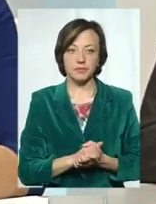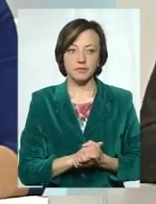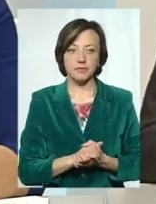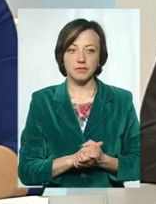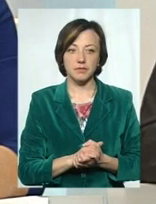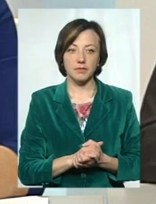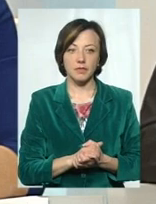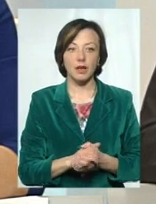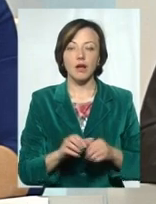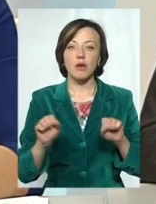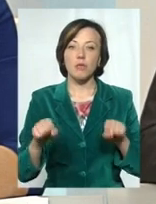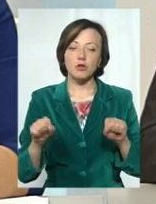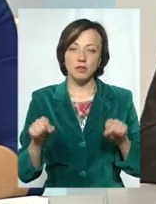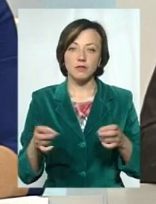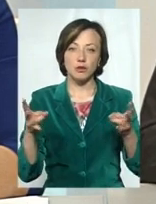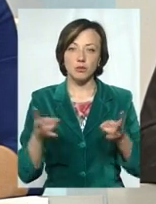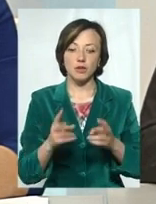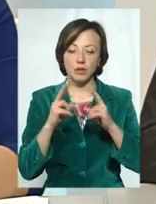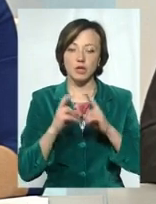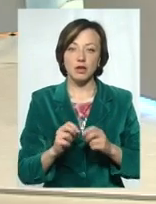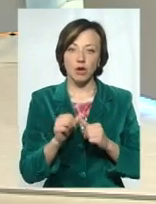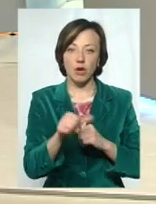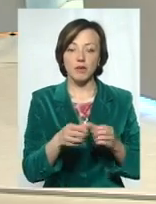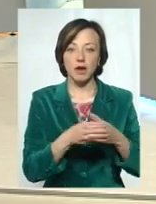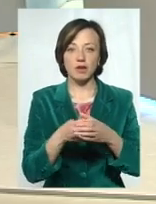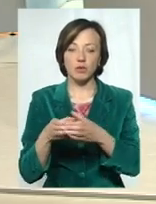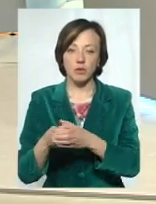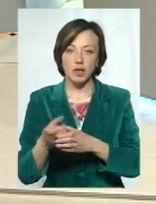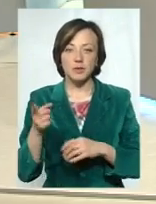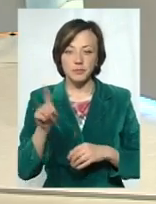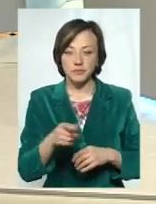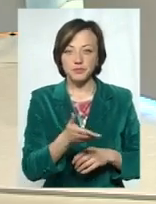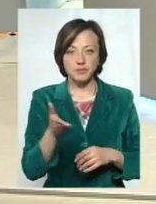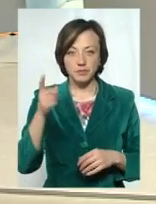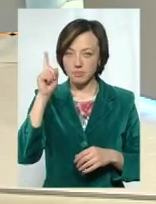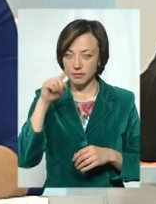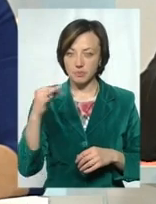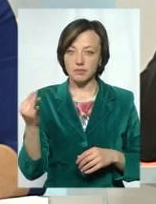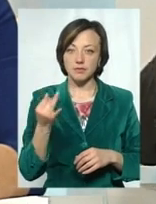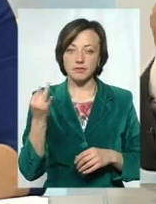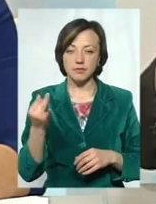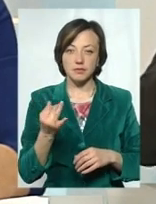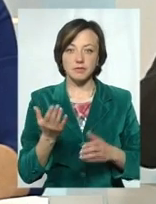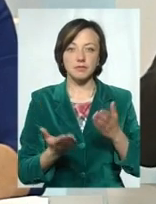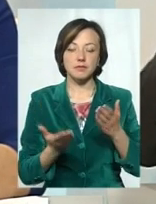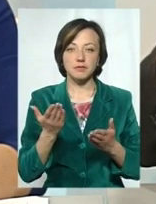недоречно. Можливо, необхідно розглянути для окремих категорій. Тим паче, ви знаєте, що цікаво,